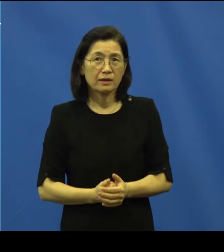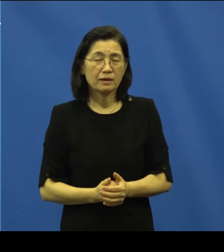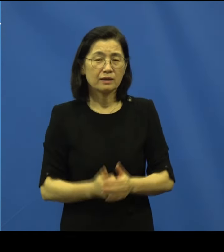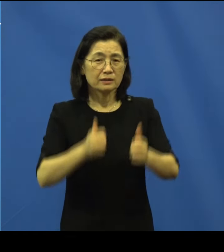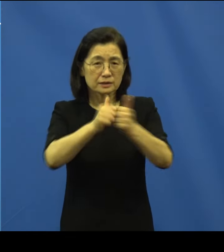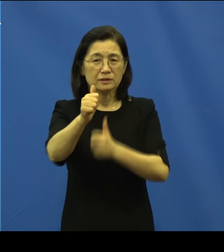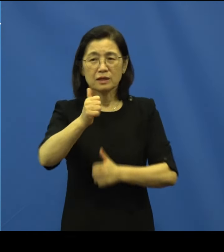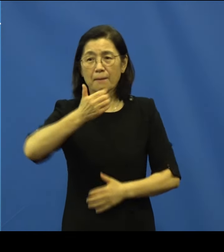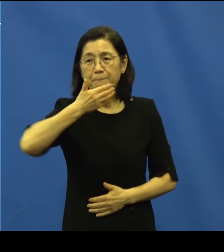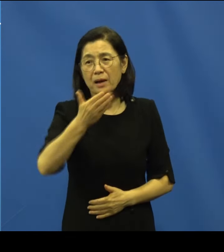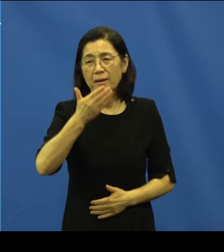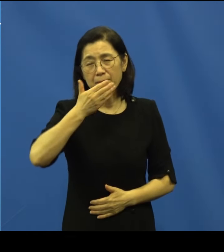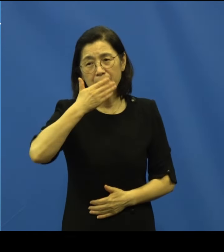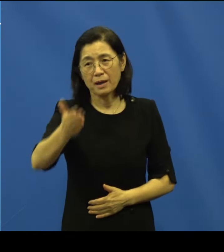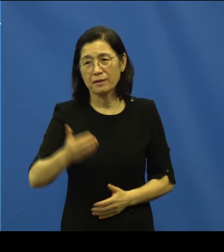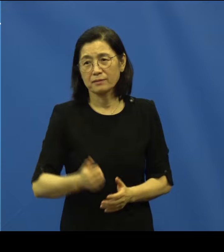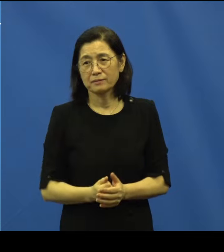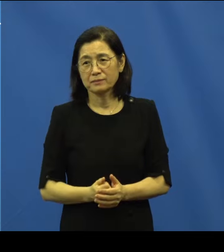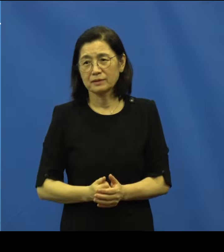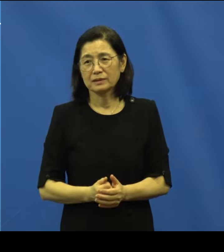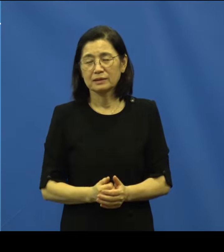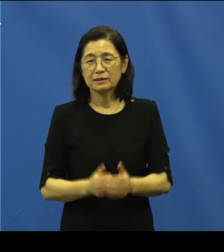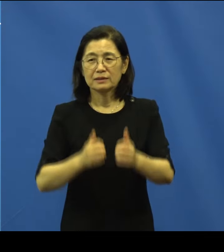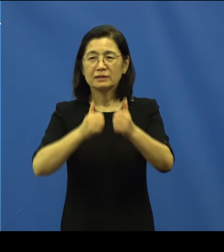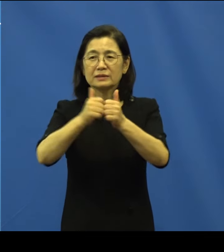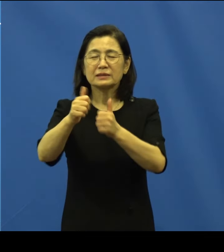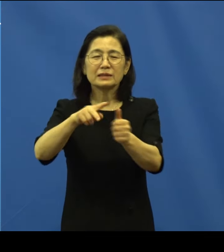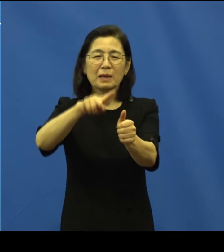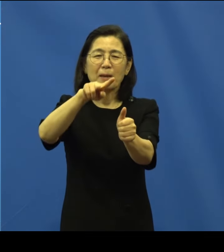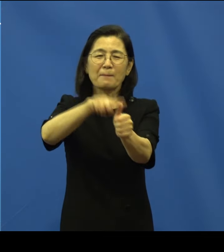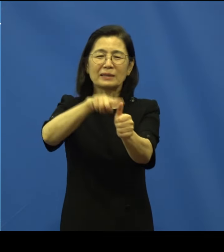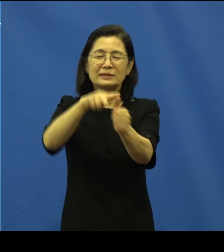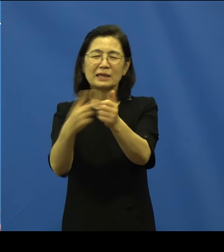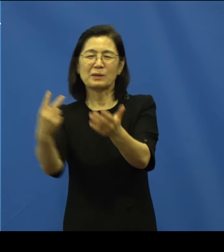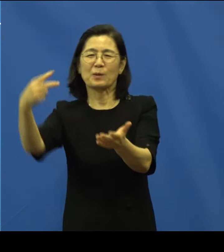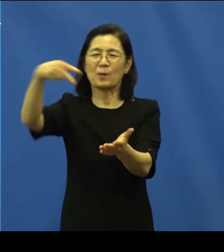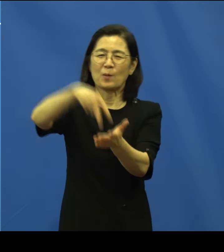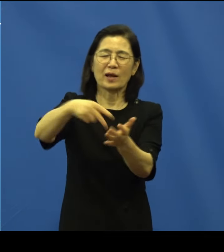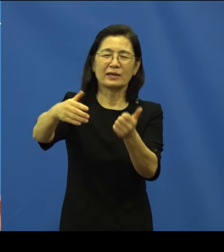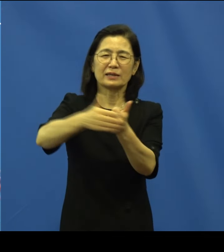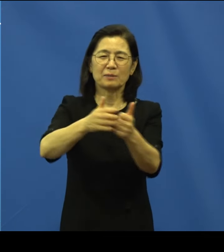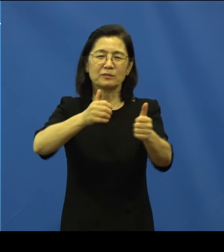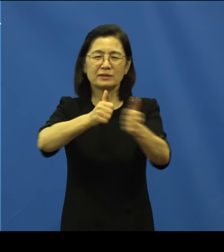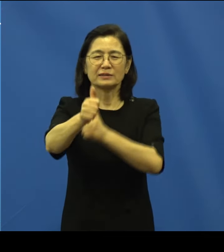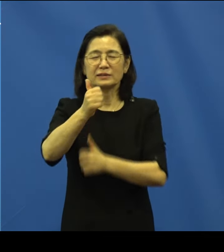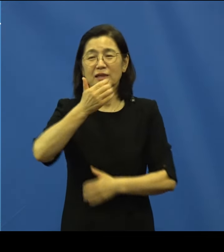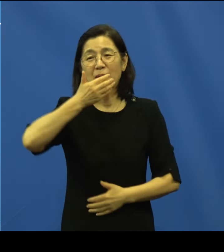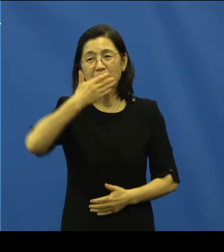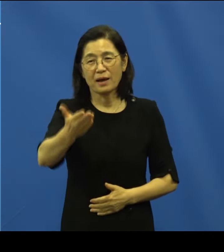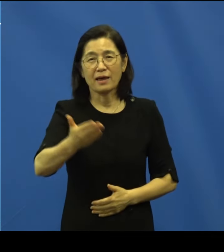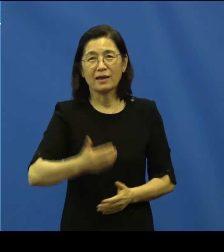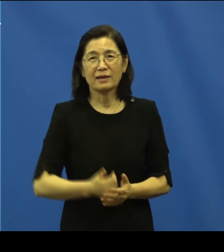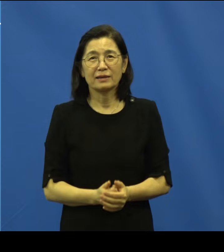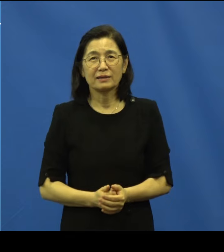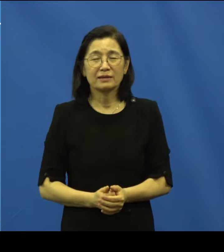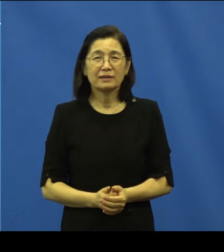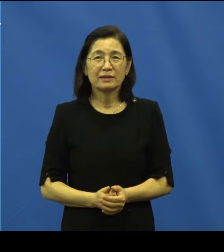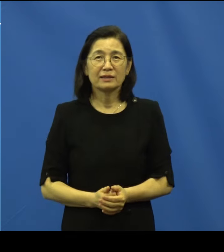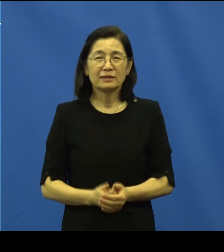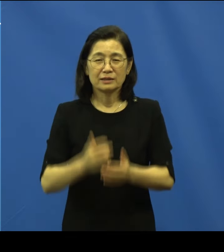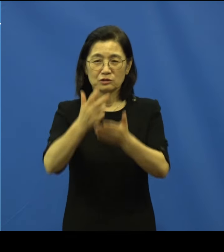수 있습니다. 이미 승리의 마차를 탄 줄로 믿습니다. 우리는 주님의 부대, 주님의